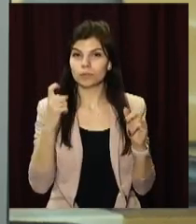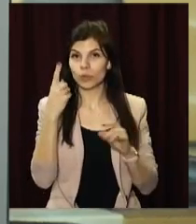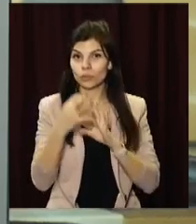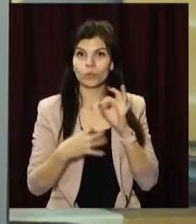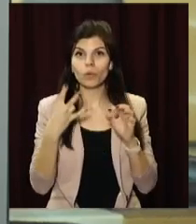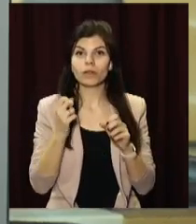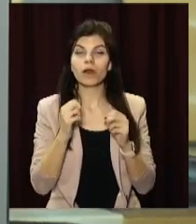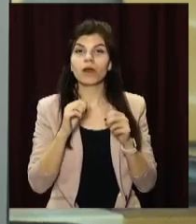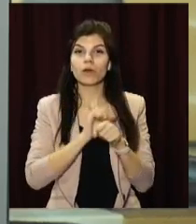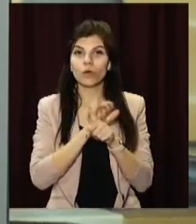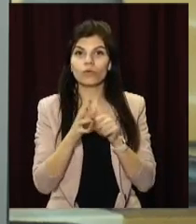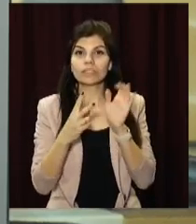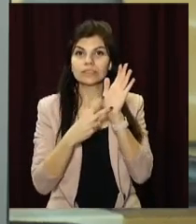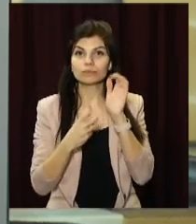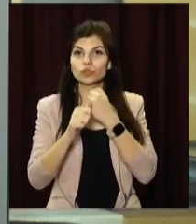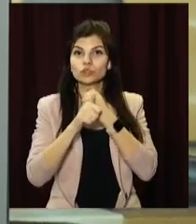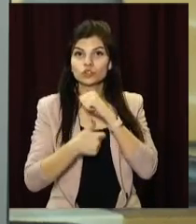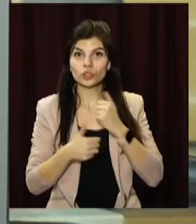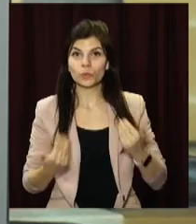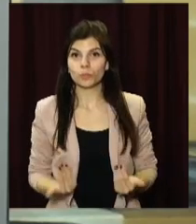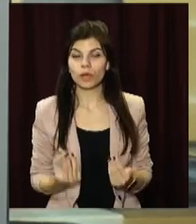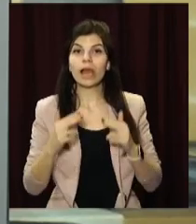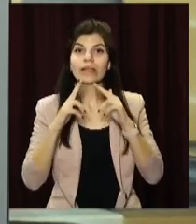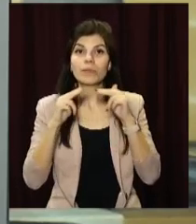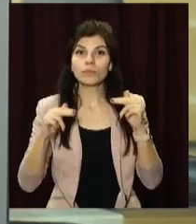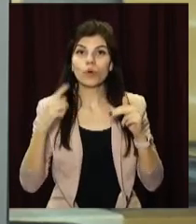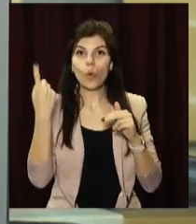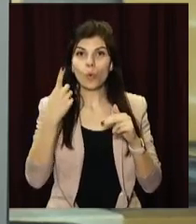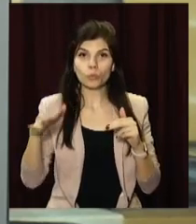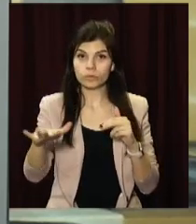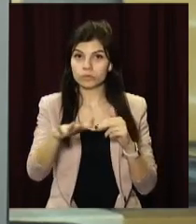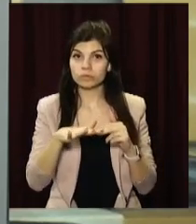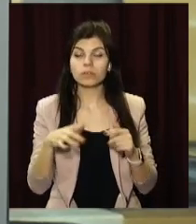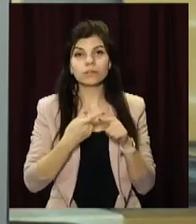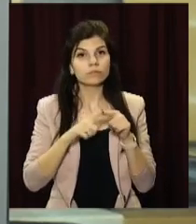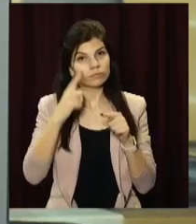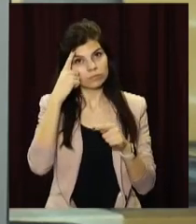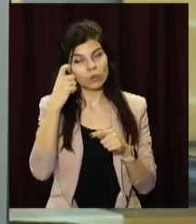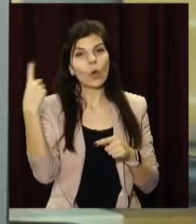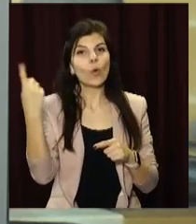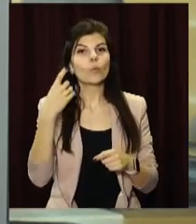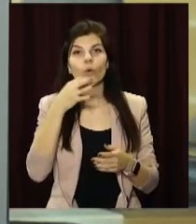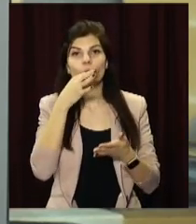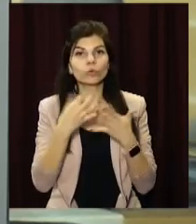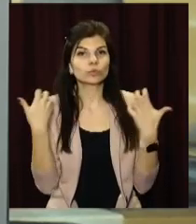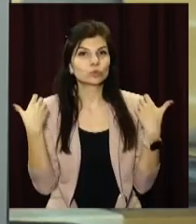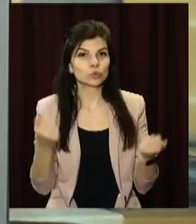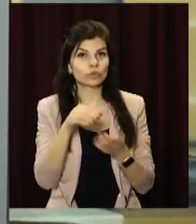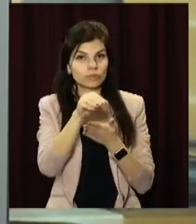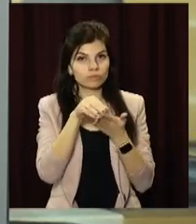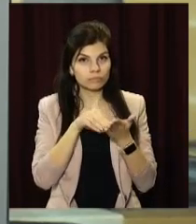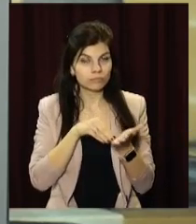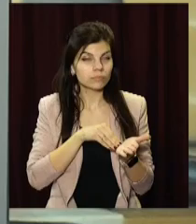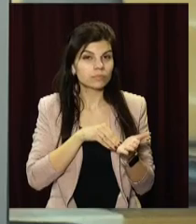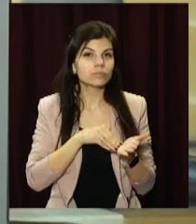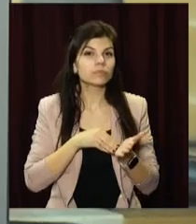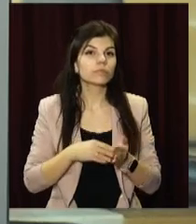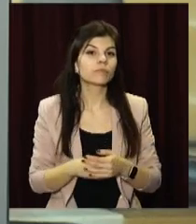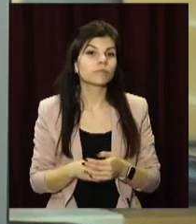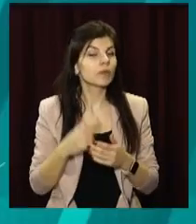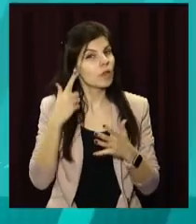на ковід захворіли 716 мешканців Дніпропетровської області. Про це повідомили в обласному департаменті охорони